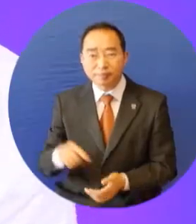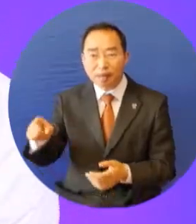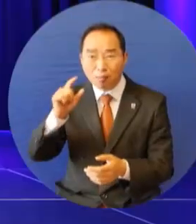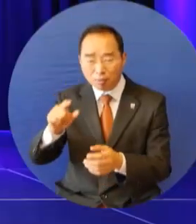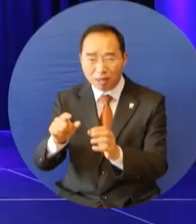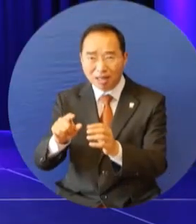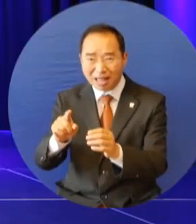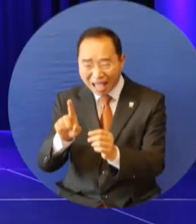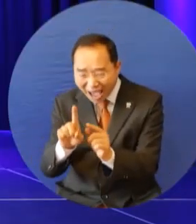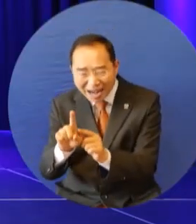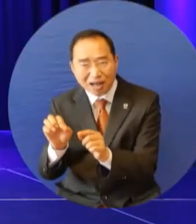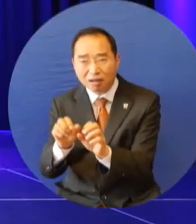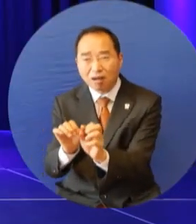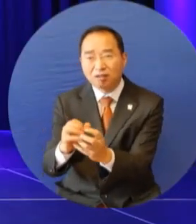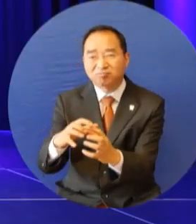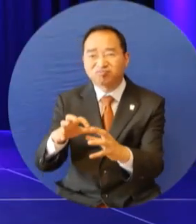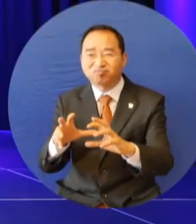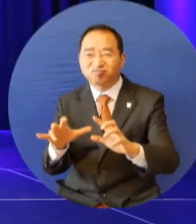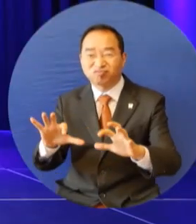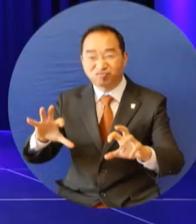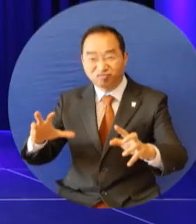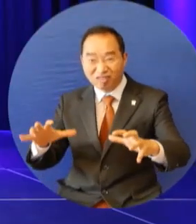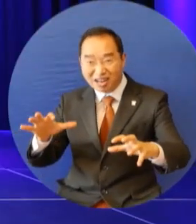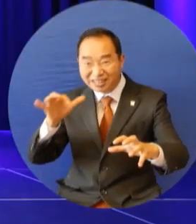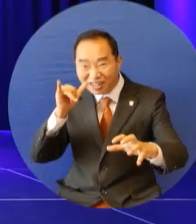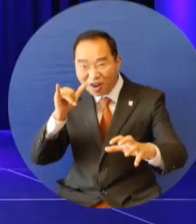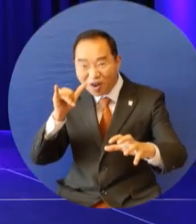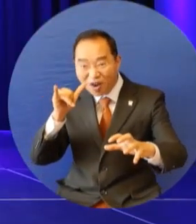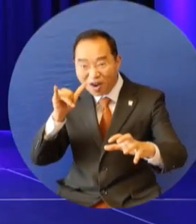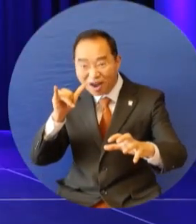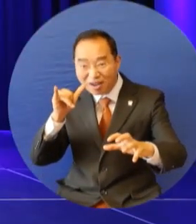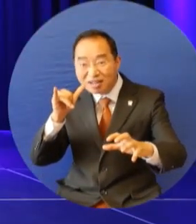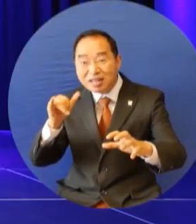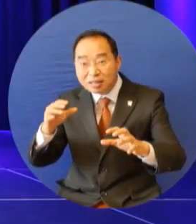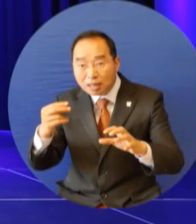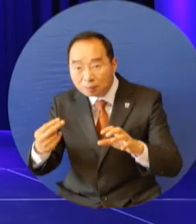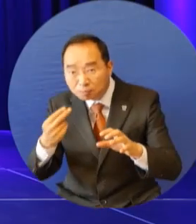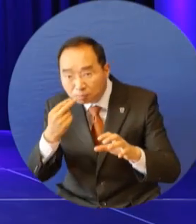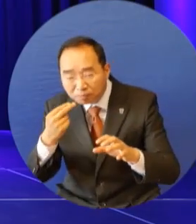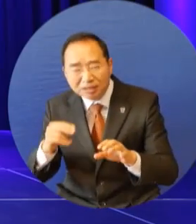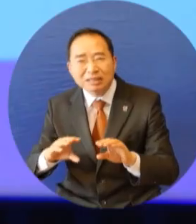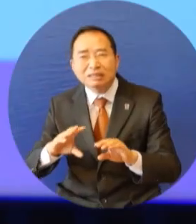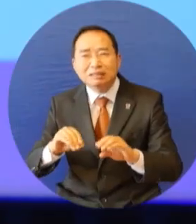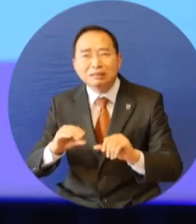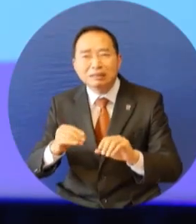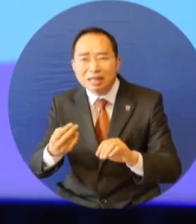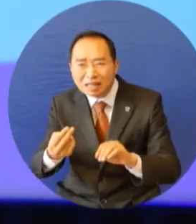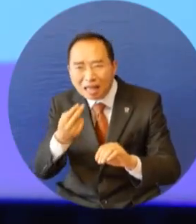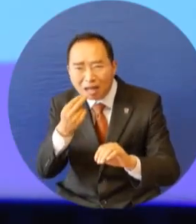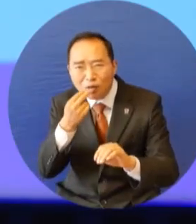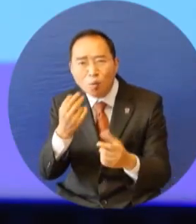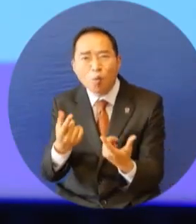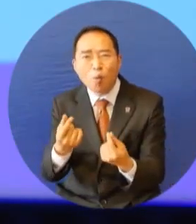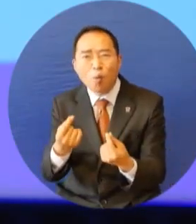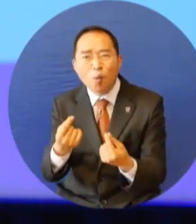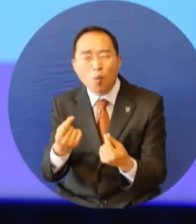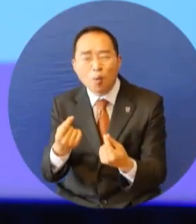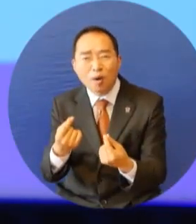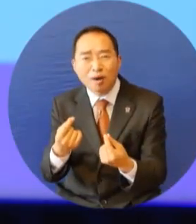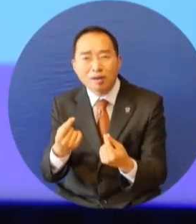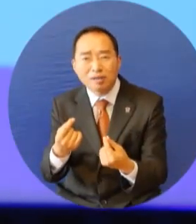파랗게 이렇게 막 이게 무대기로 이렇게 있어요. 그걸 탁 써서 먹어보면은 흙향기가 확